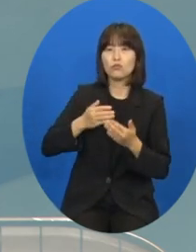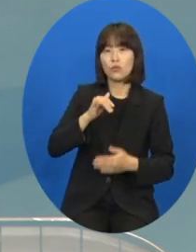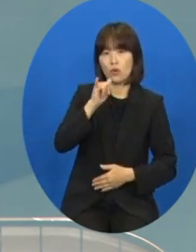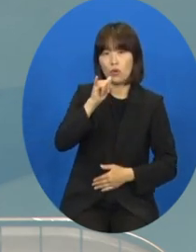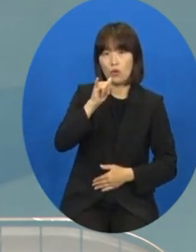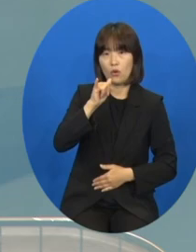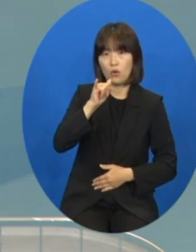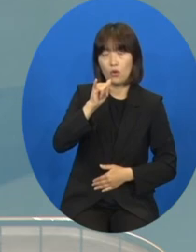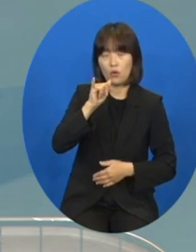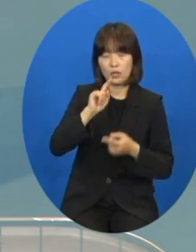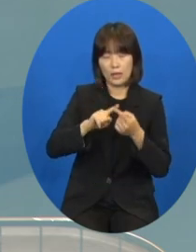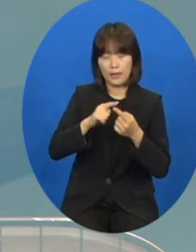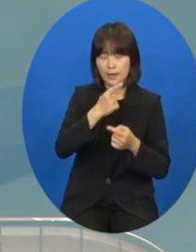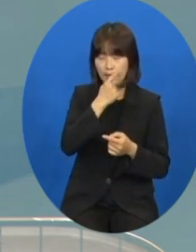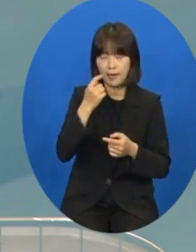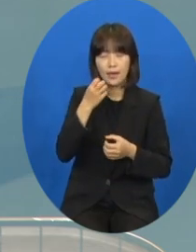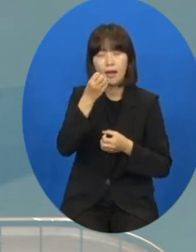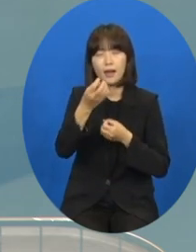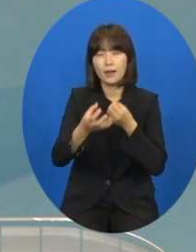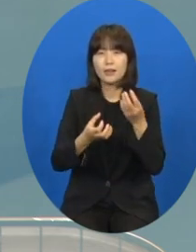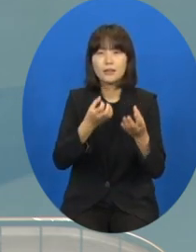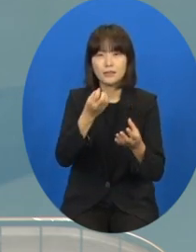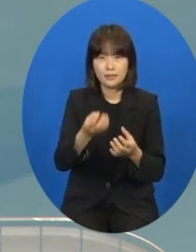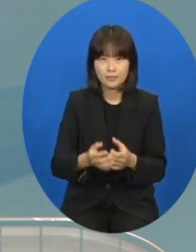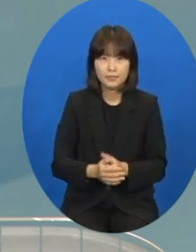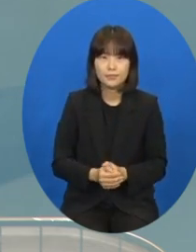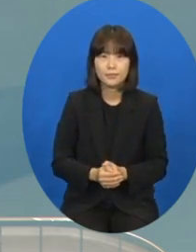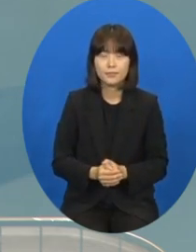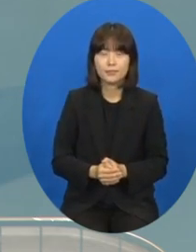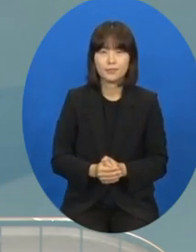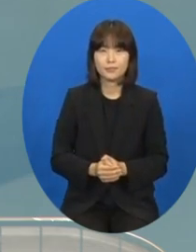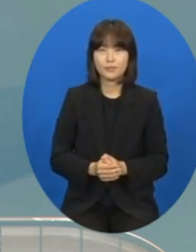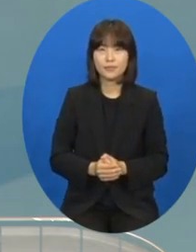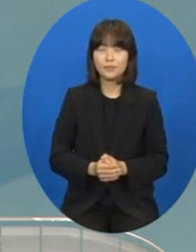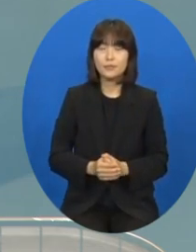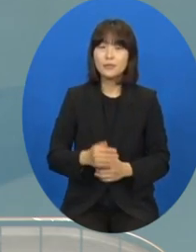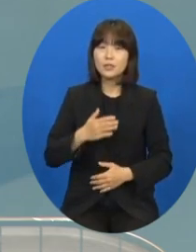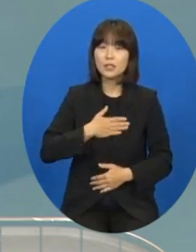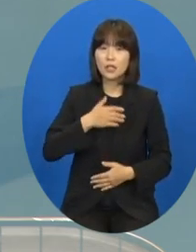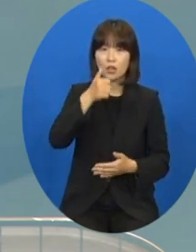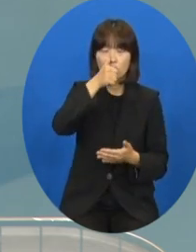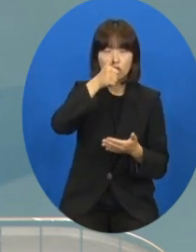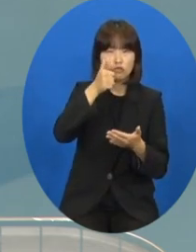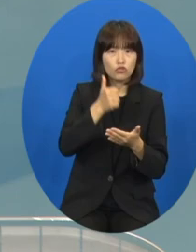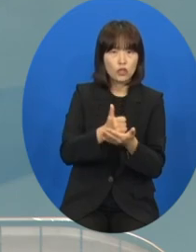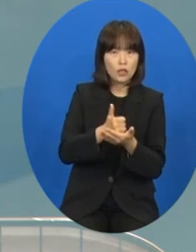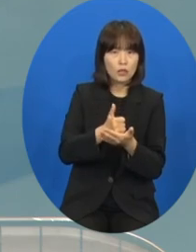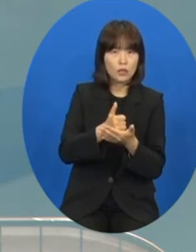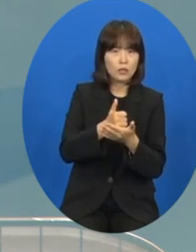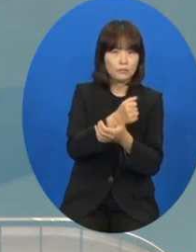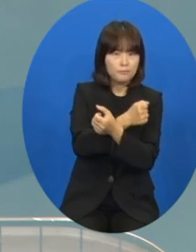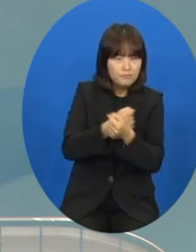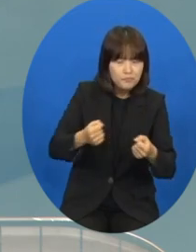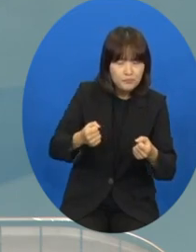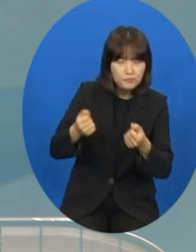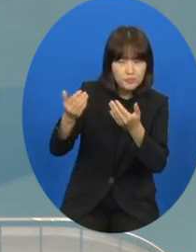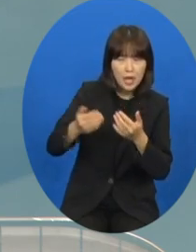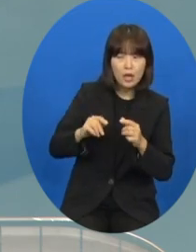그 간증을 하러 나오셨어요. 자기는 죄를 정말 사함받은 게 아니고 죄를